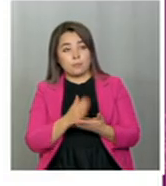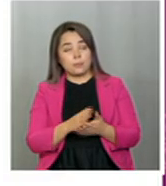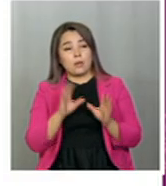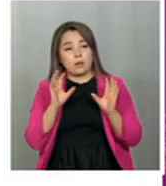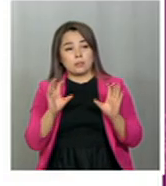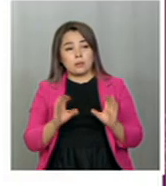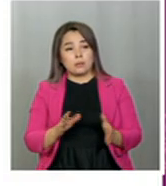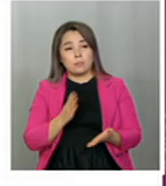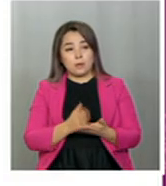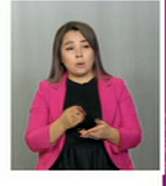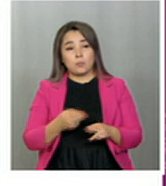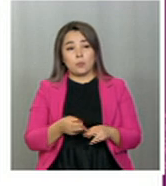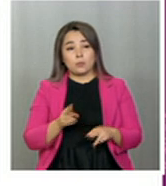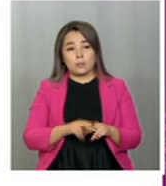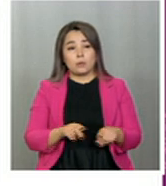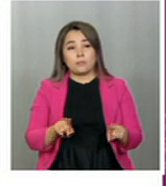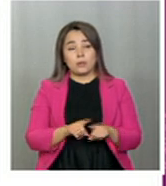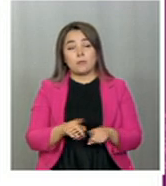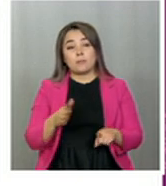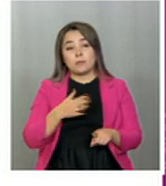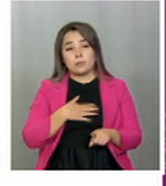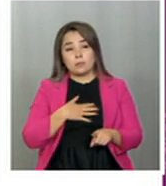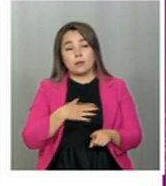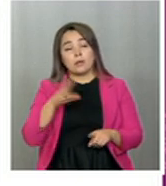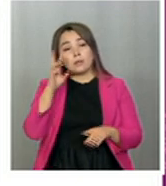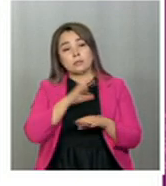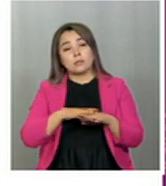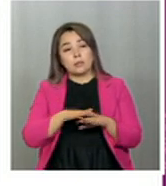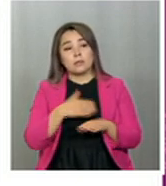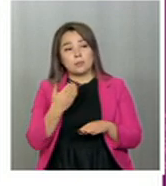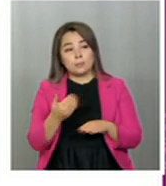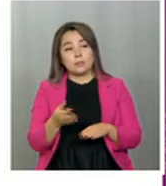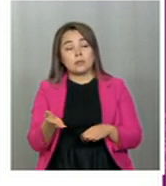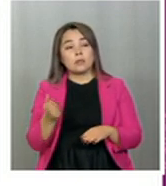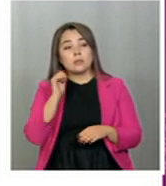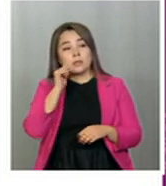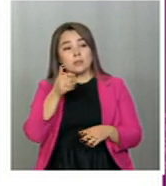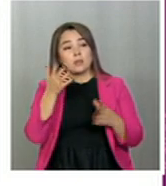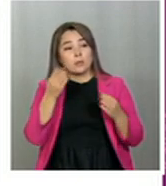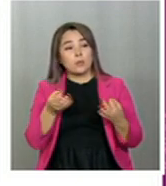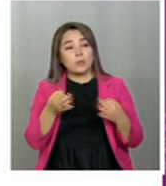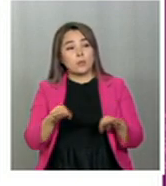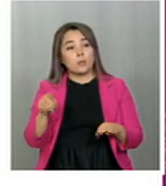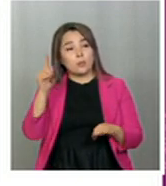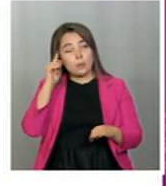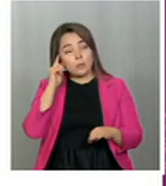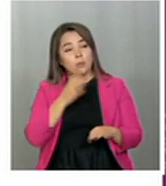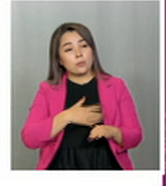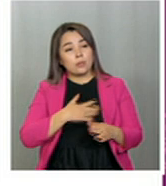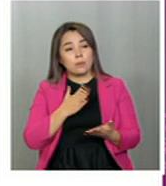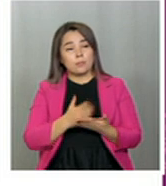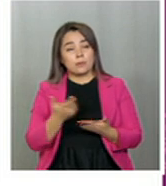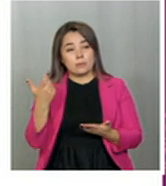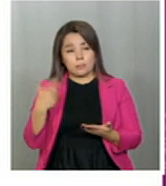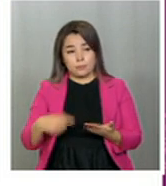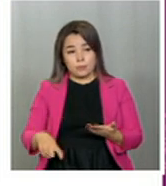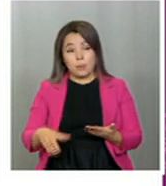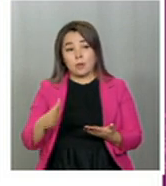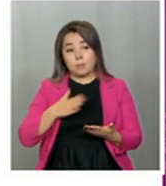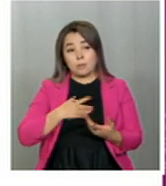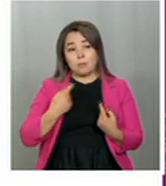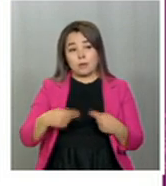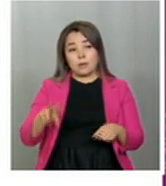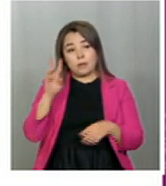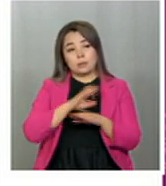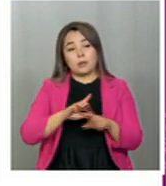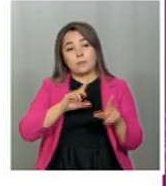заңым бар. Сондықтан мен елімнің ертеңгі еркін ойлы тұлғасымын. Мен басқа елдерге